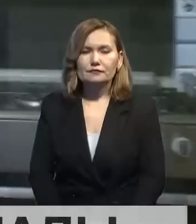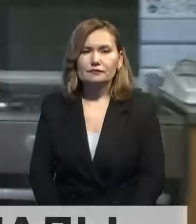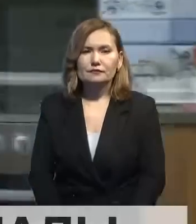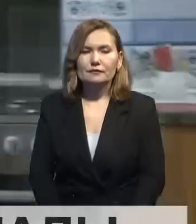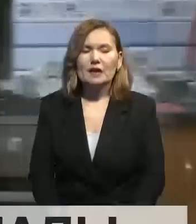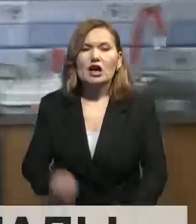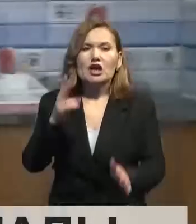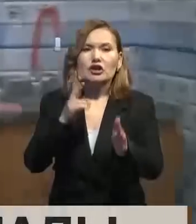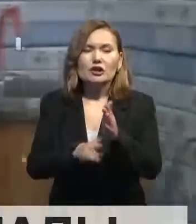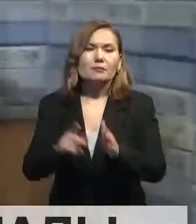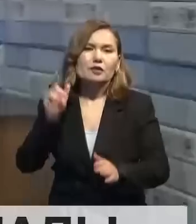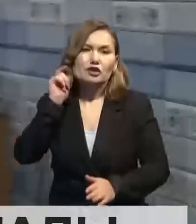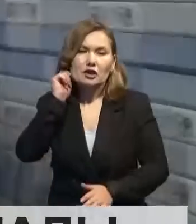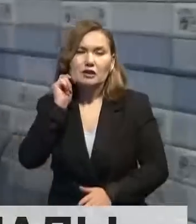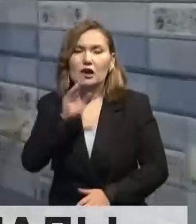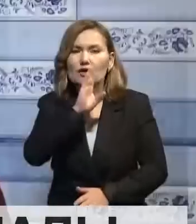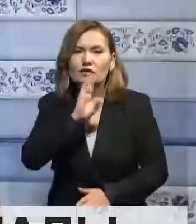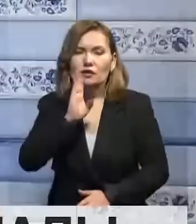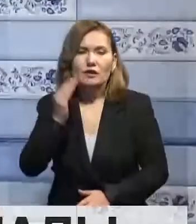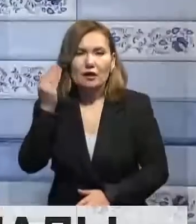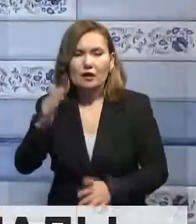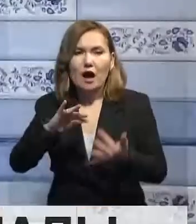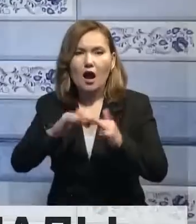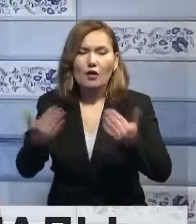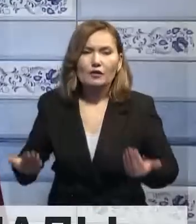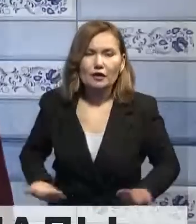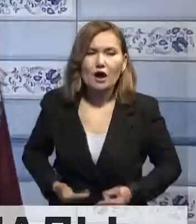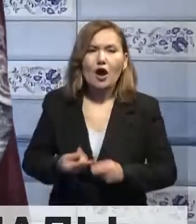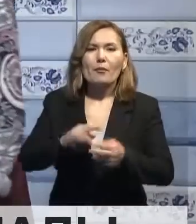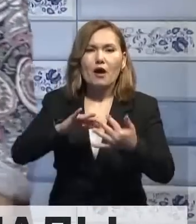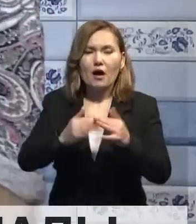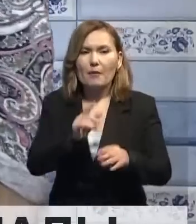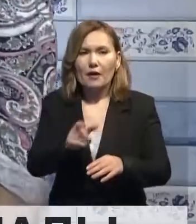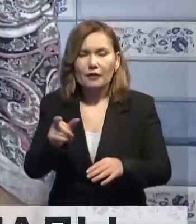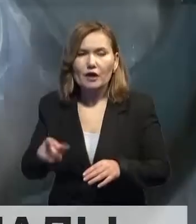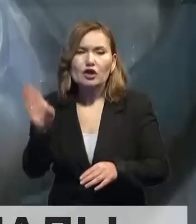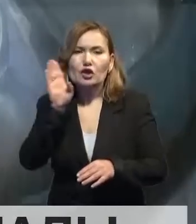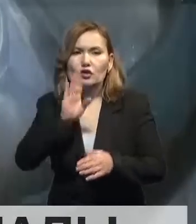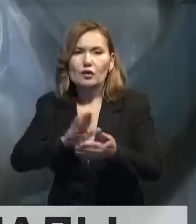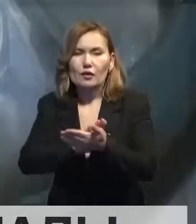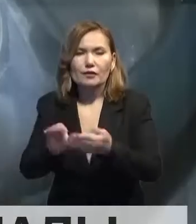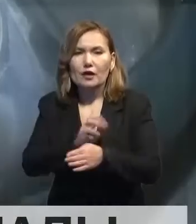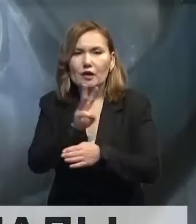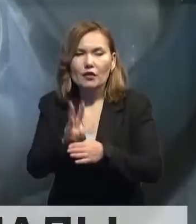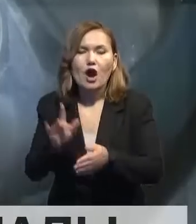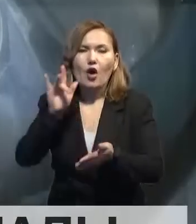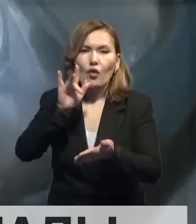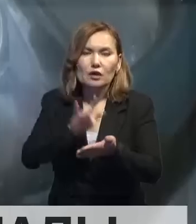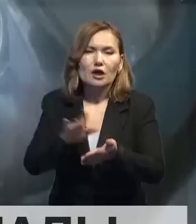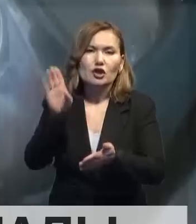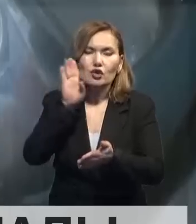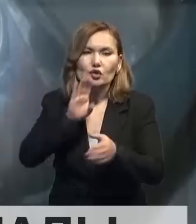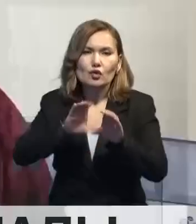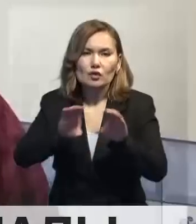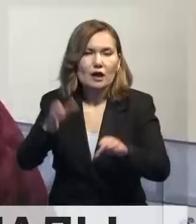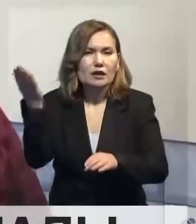Жасы 70-тен асқан Күләйхан Асқарова Жетікөл ауылында тұрады. Бұл елді мекен тұрғындары ауыз сумен қамтылған. Орталықтандырылған су жүйесі